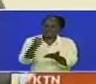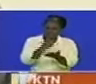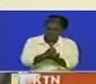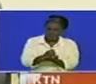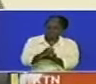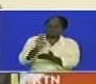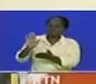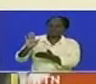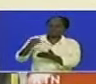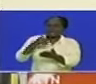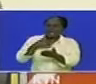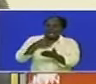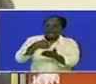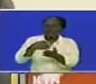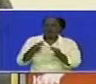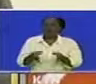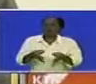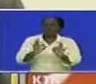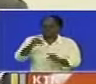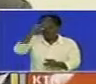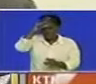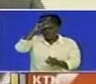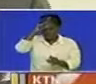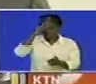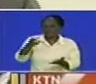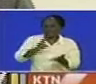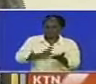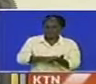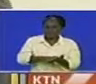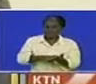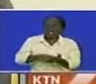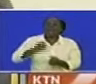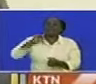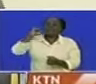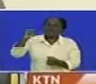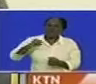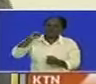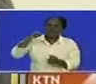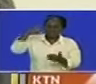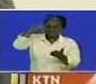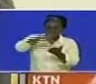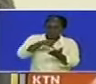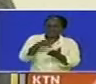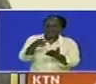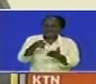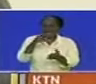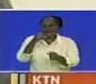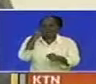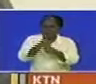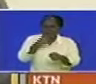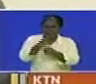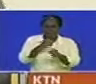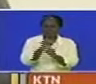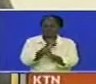ambao wameandikishwa kirasmi na serikali. Mambo ya siasa isiingilie mambo